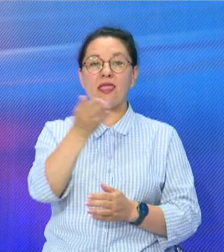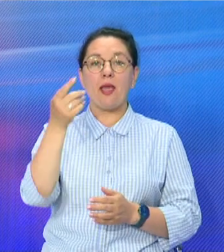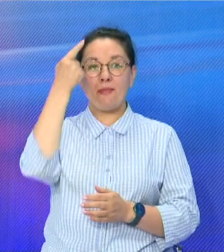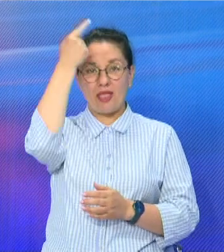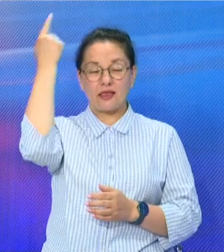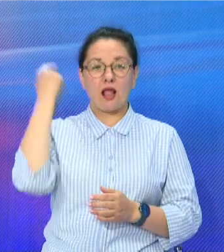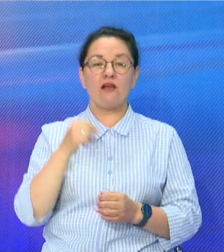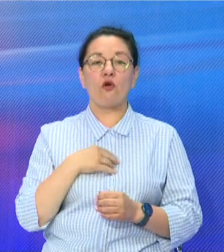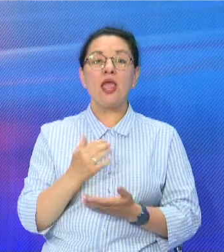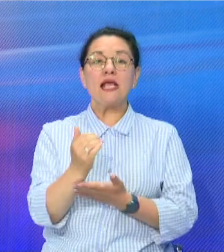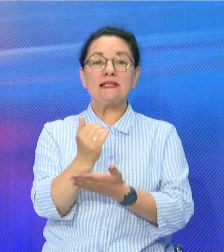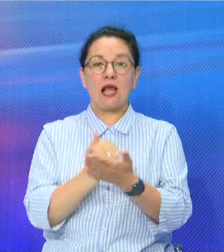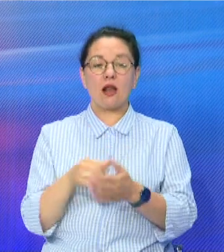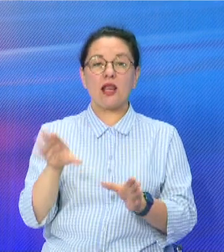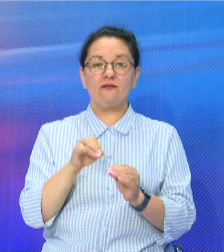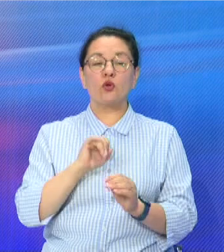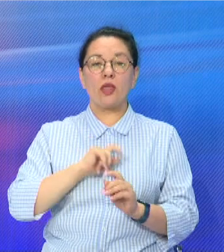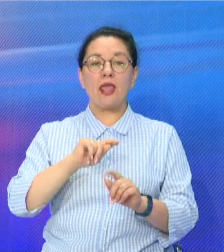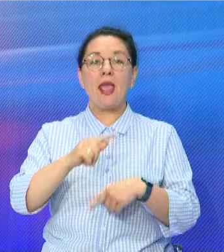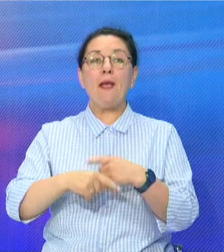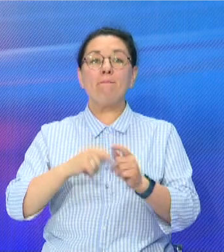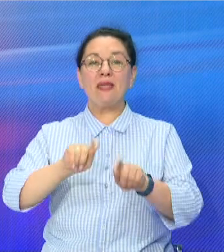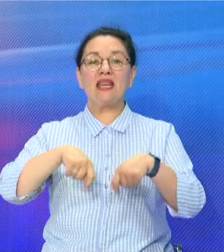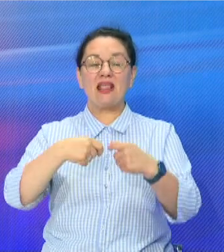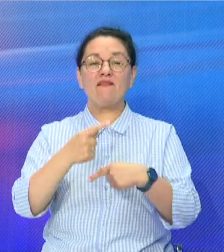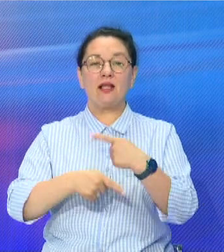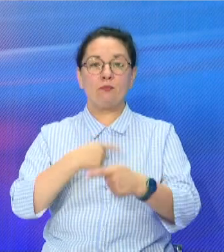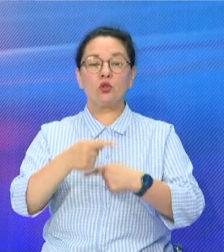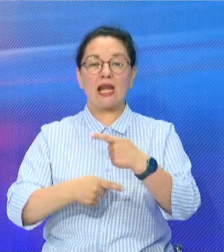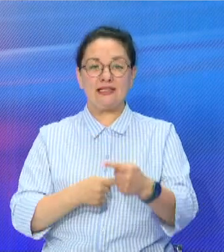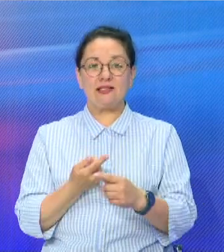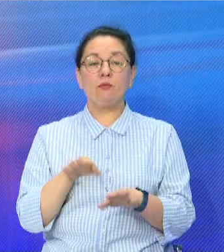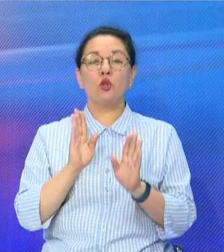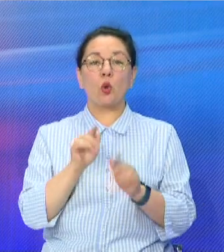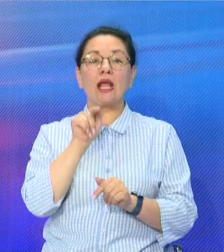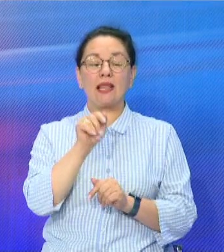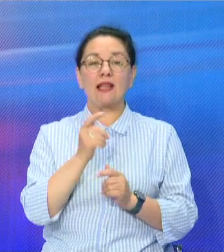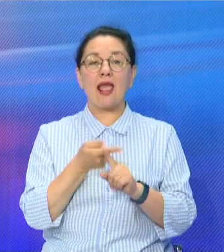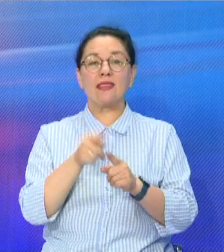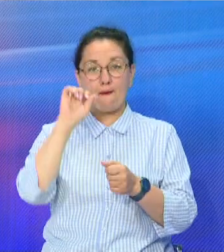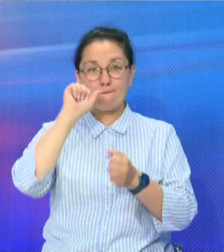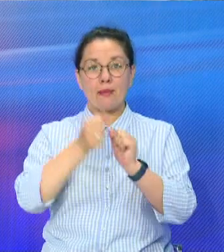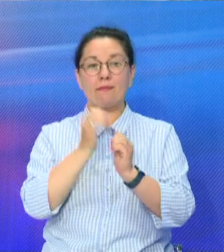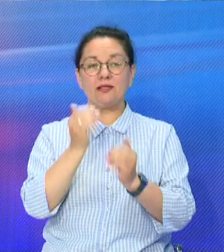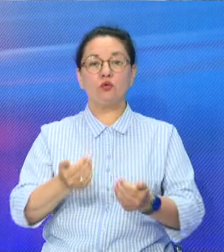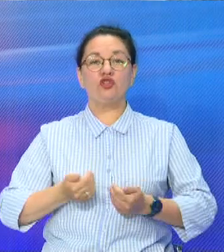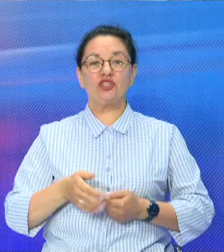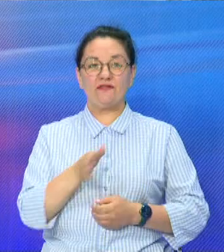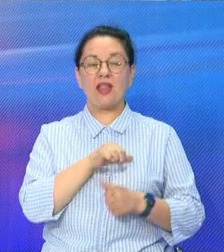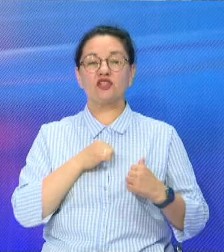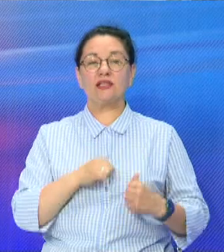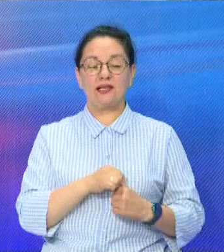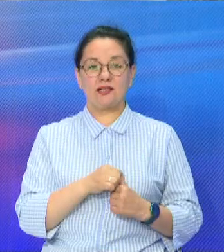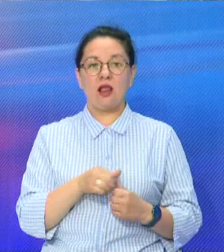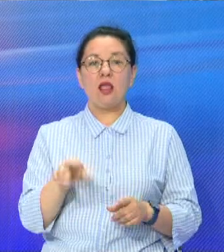беречь это все и передавать из поколения в поколения только тогда эта память будет жить в наших сердцах вечным завершены